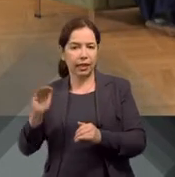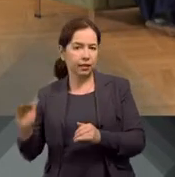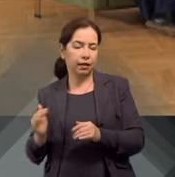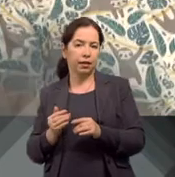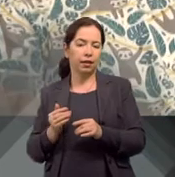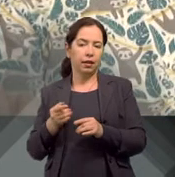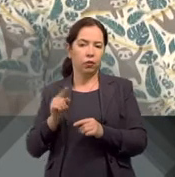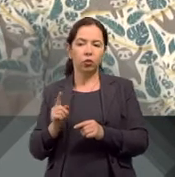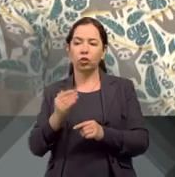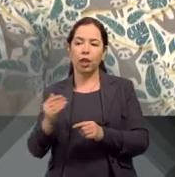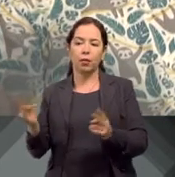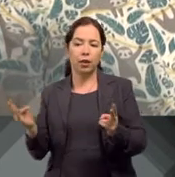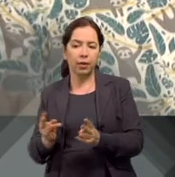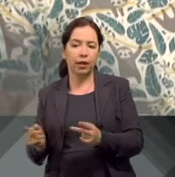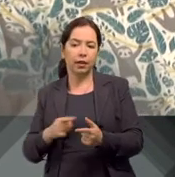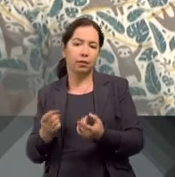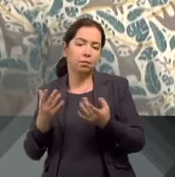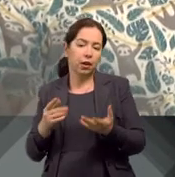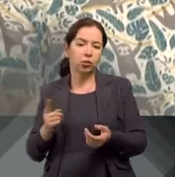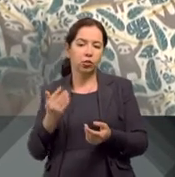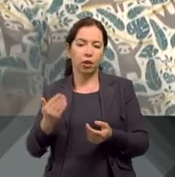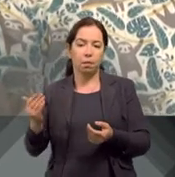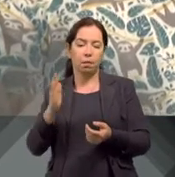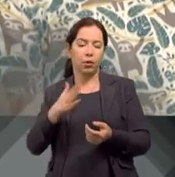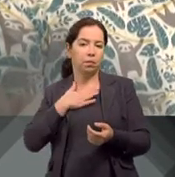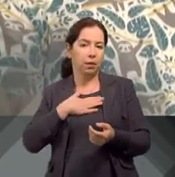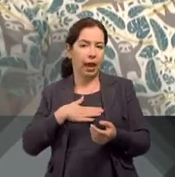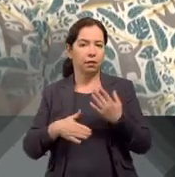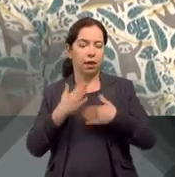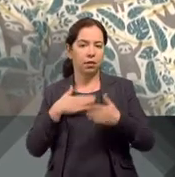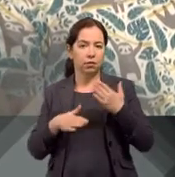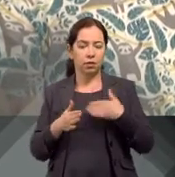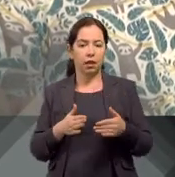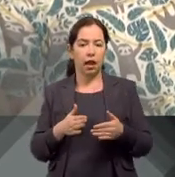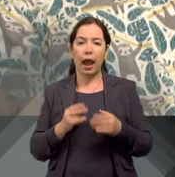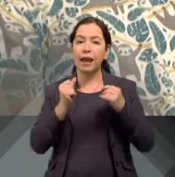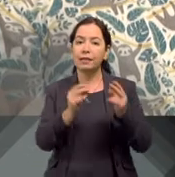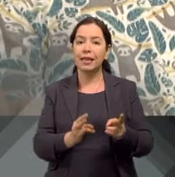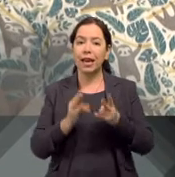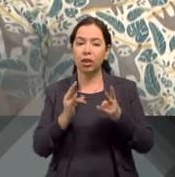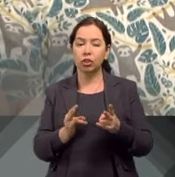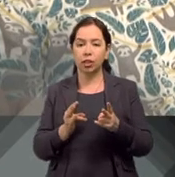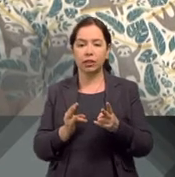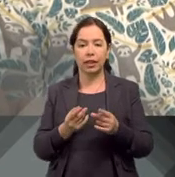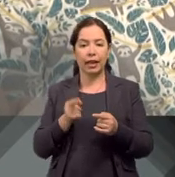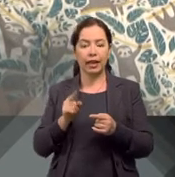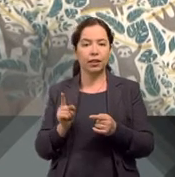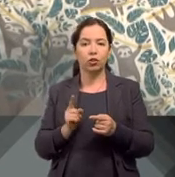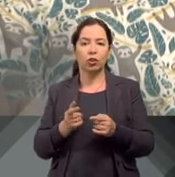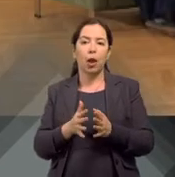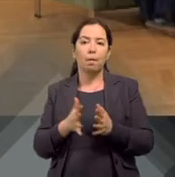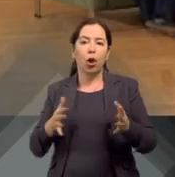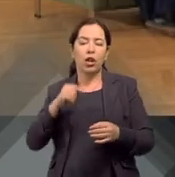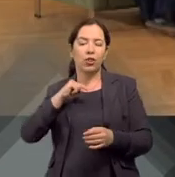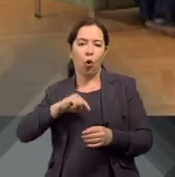им или необходимо, или просто, что им будет приятно, радостно. А нежность с их стороны – это, наверное, что-то более